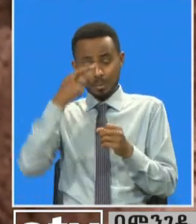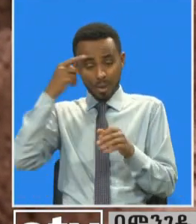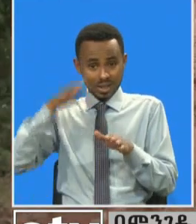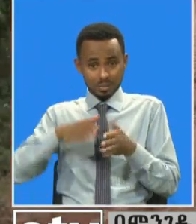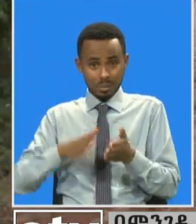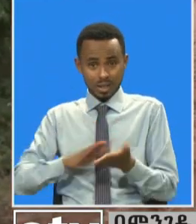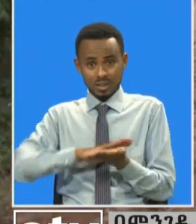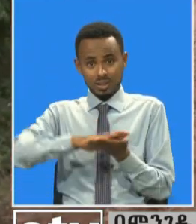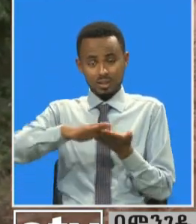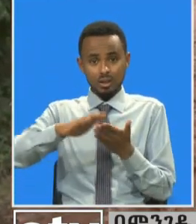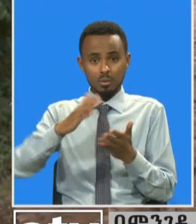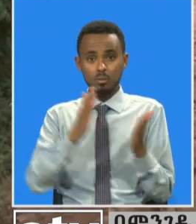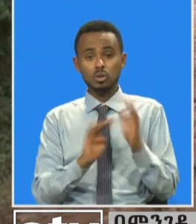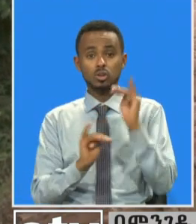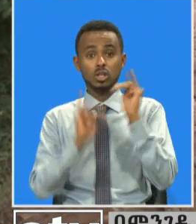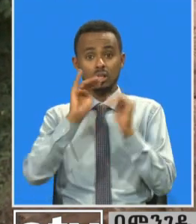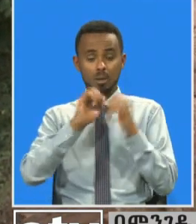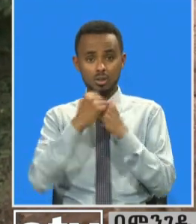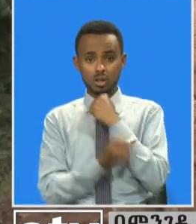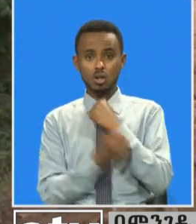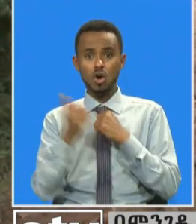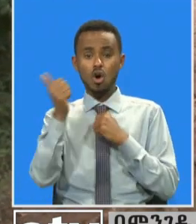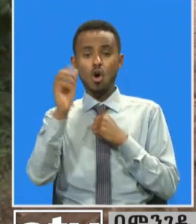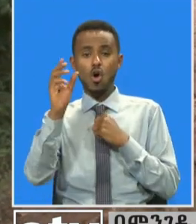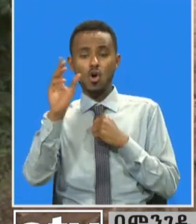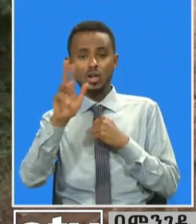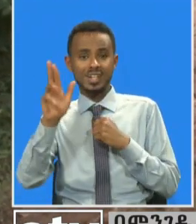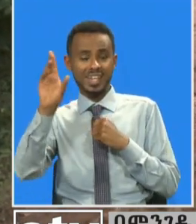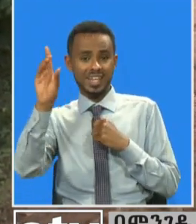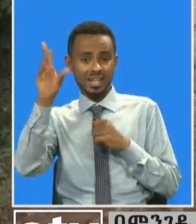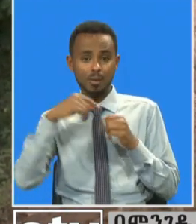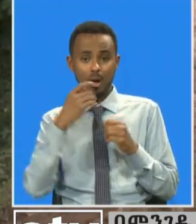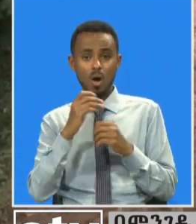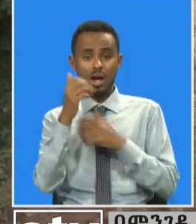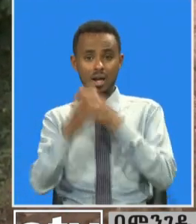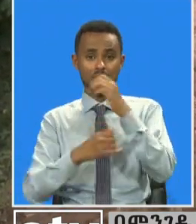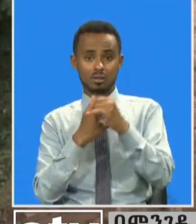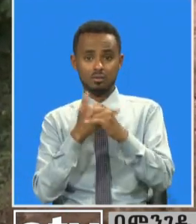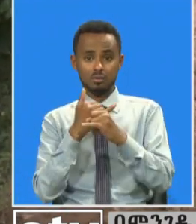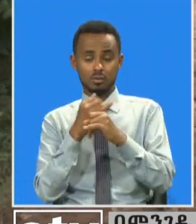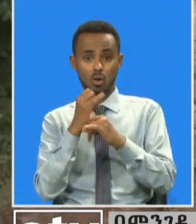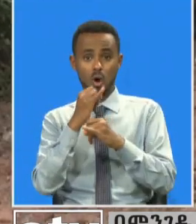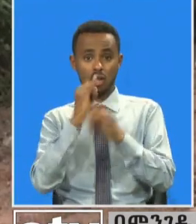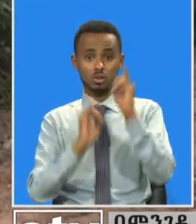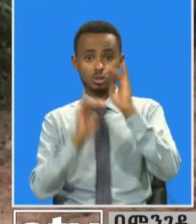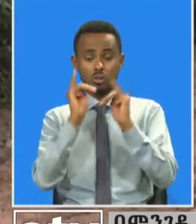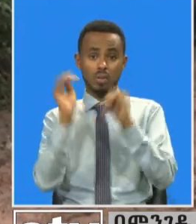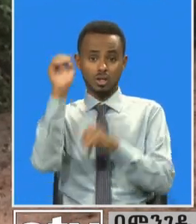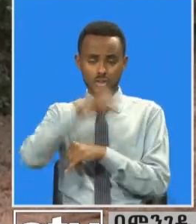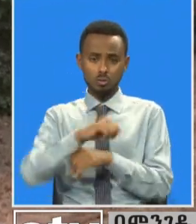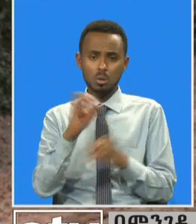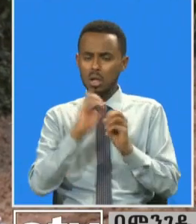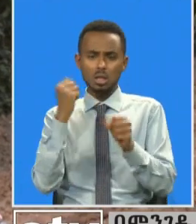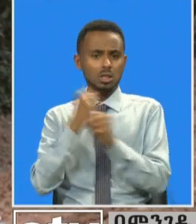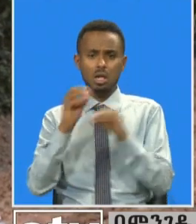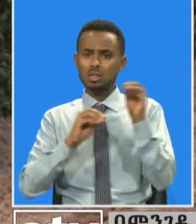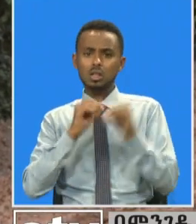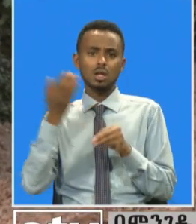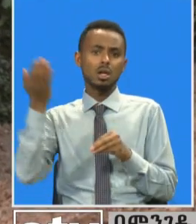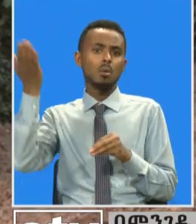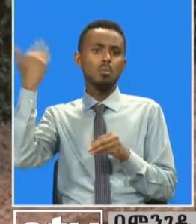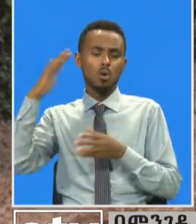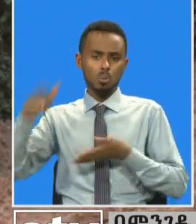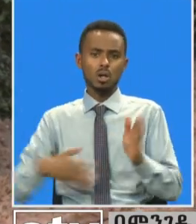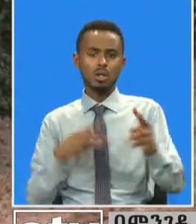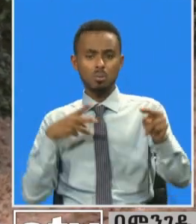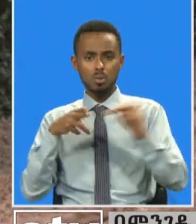ደረጃ ለማሳደግ በወጣው ጨረታ መሰረት ኦርኪድ የተባለው አገር በቀል ተቋራጭ ስራ ቢጀምርም ምንም አይነት የስራ እንቅስቃሴ ሳያደርግ ነባሩን